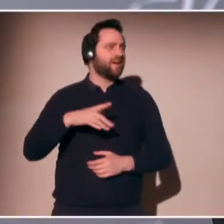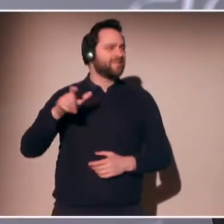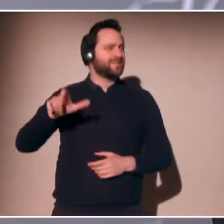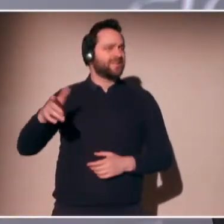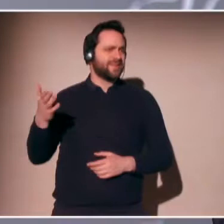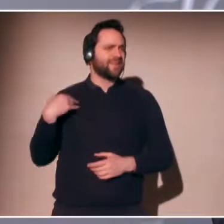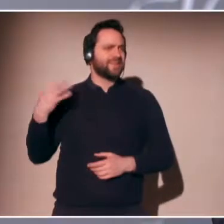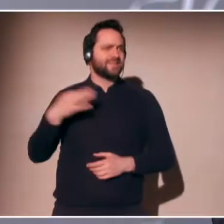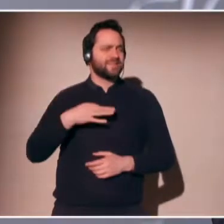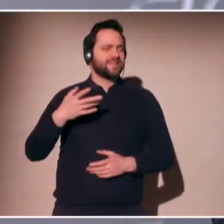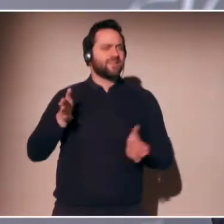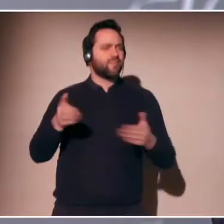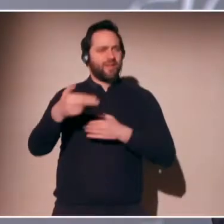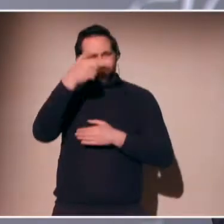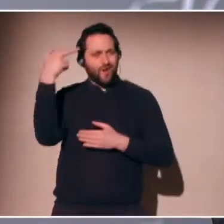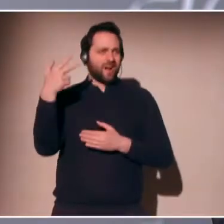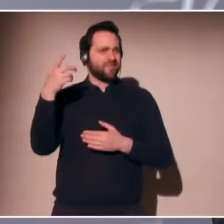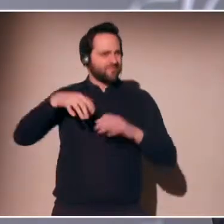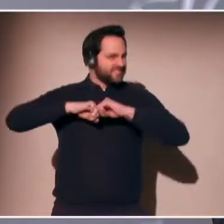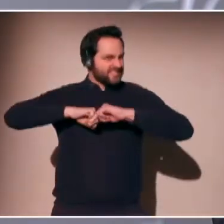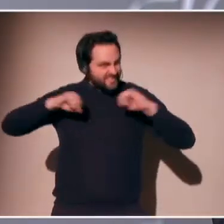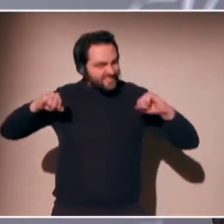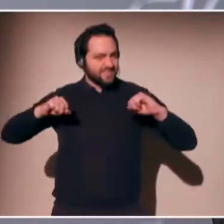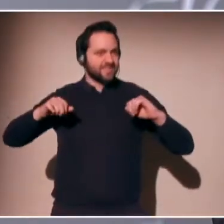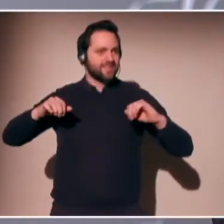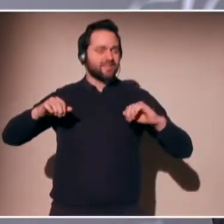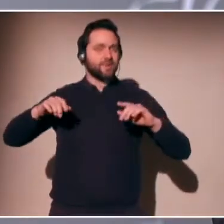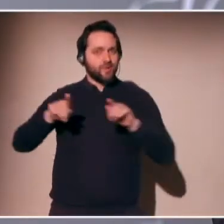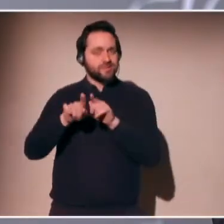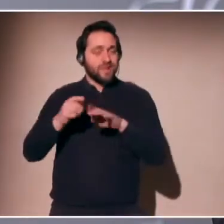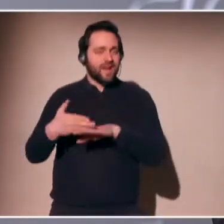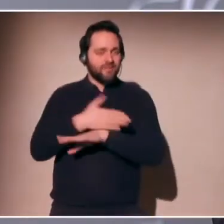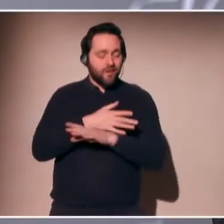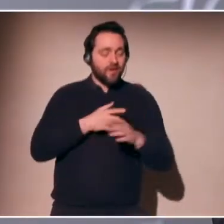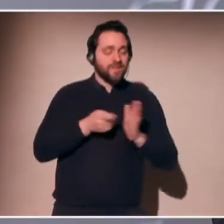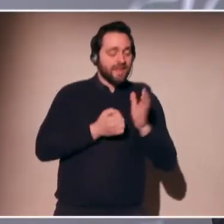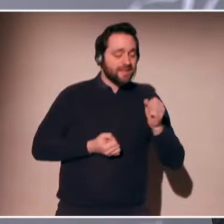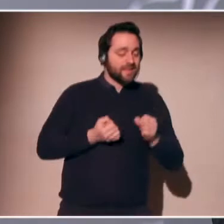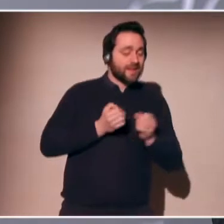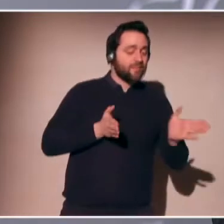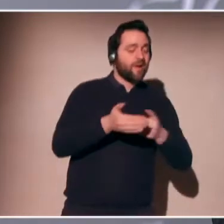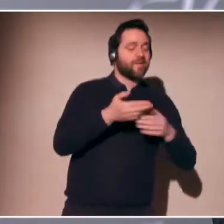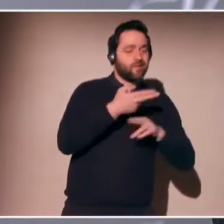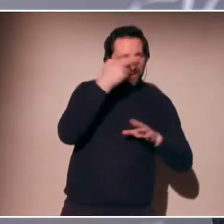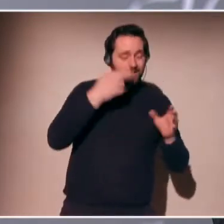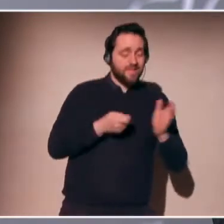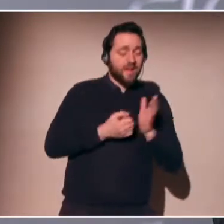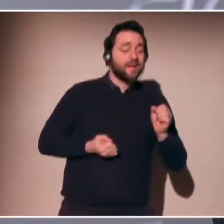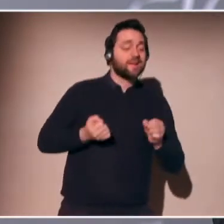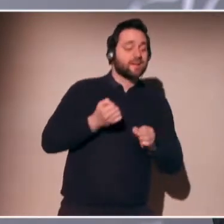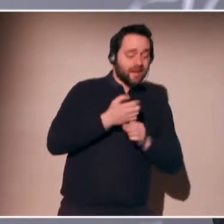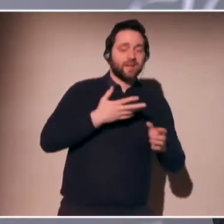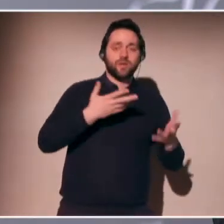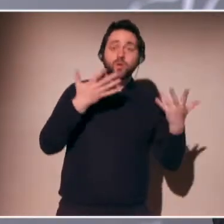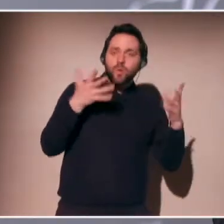été utilisées pour créer cette boîte noire? Est-ce que les données sources sont biaisées? Quelle a été la fonction